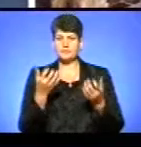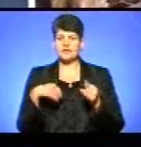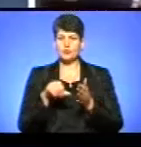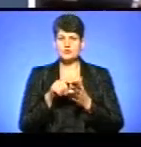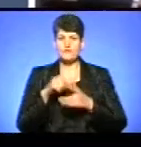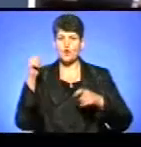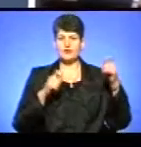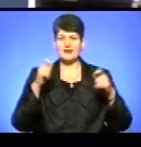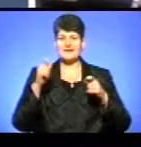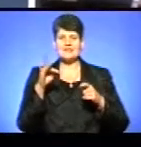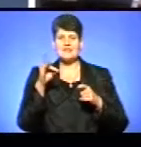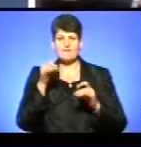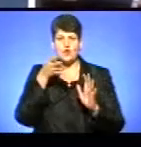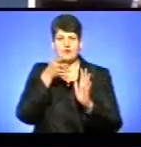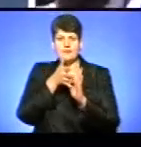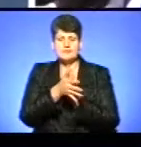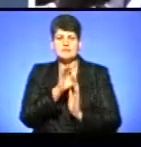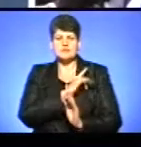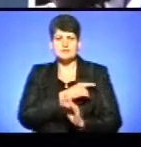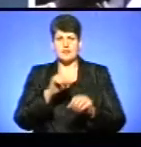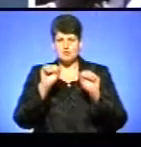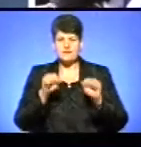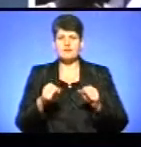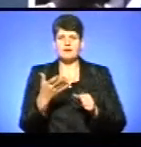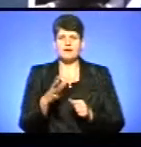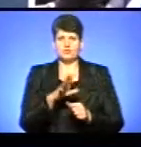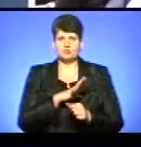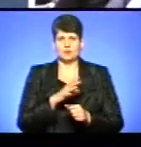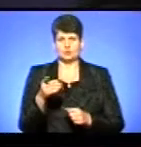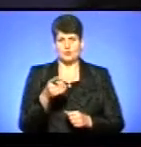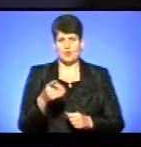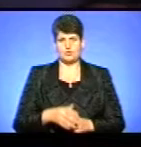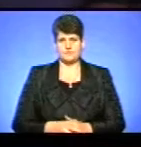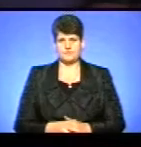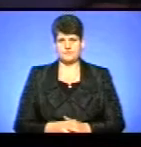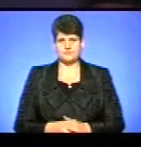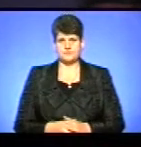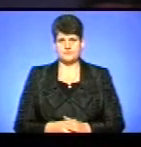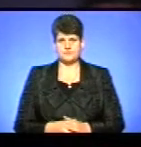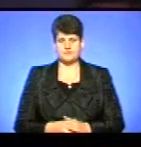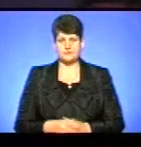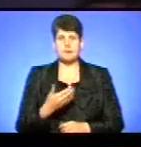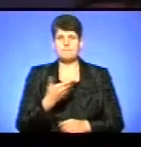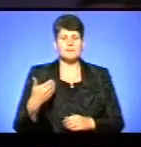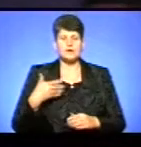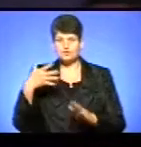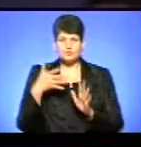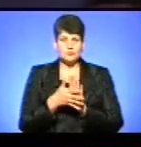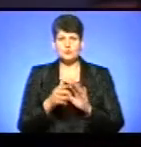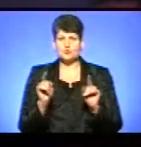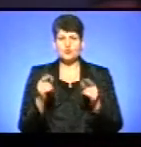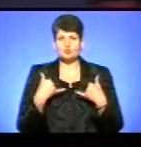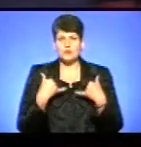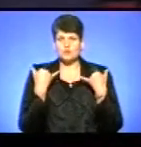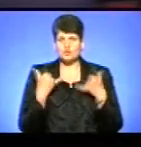конференції «Євроінтеграція. Сила можливостей», яка відбулася у Тернополі. Ми розуміємо, що в нас сьогодні в суспільстві